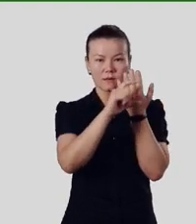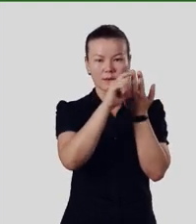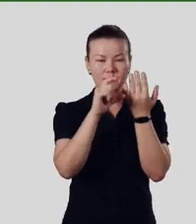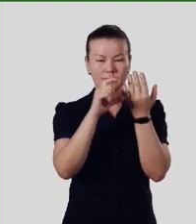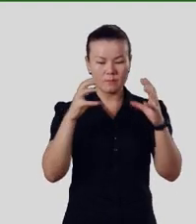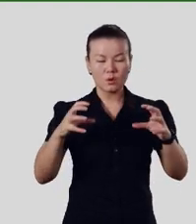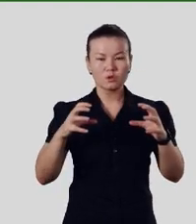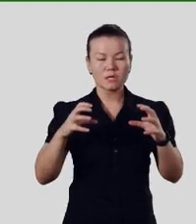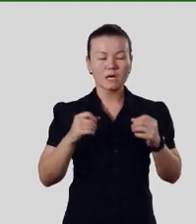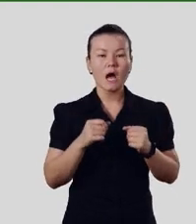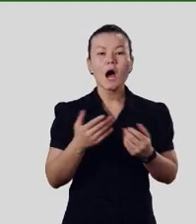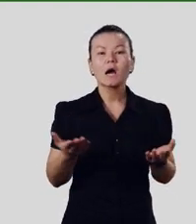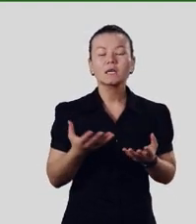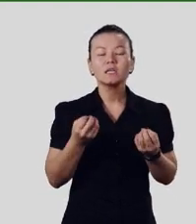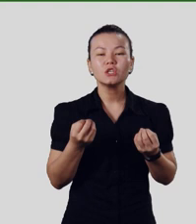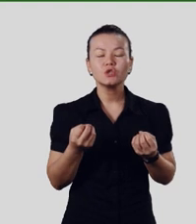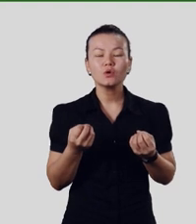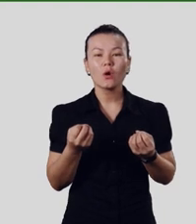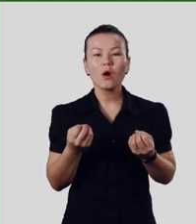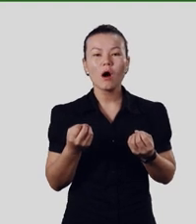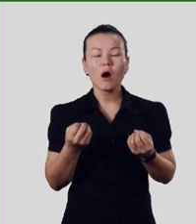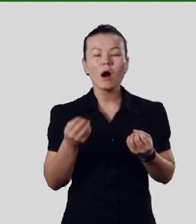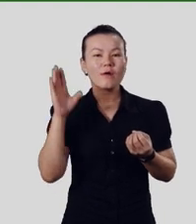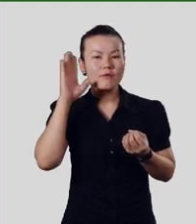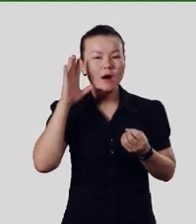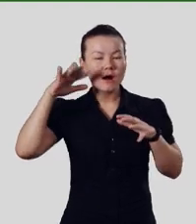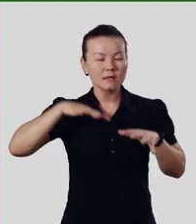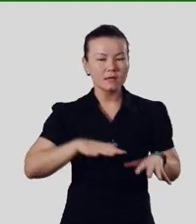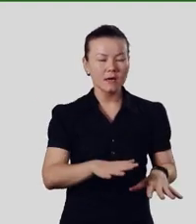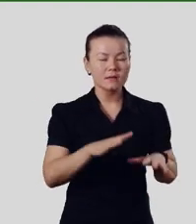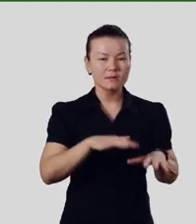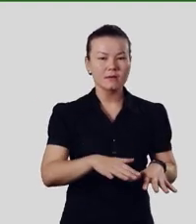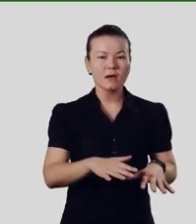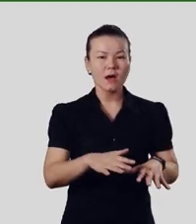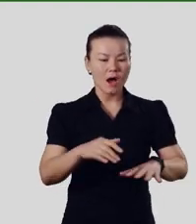А какие океаны и моря омывают материк?